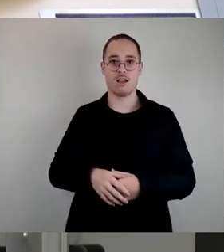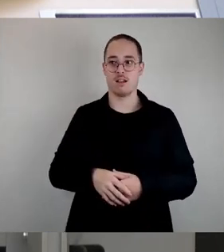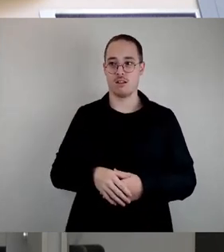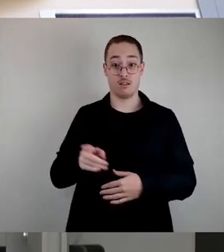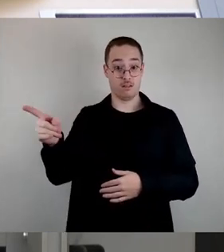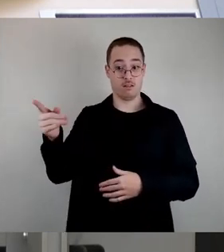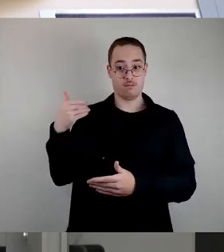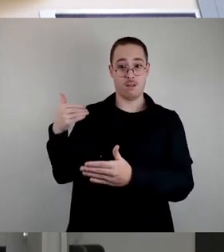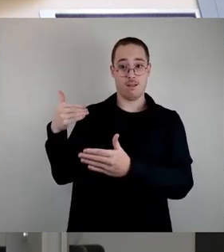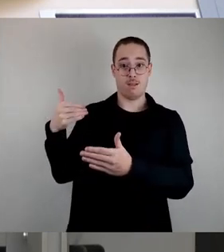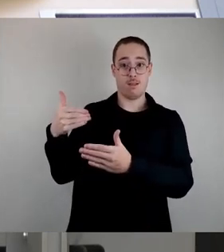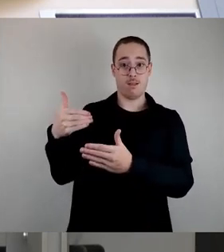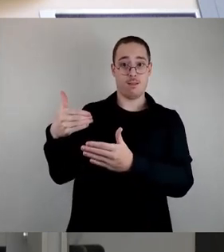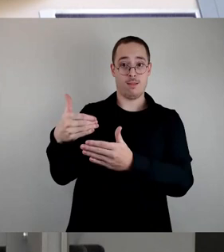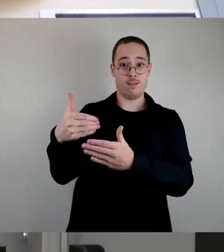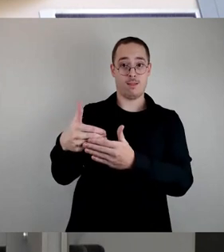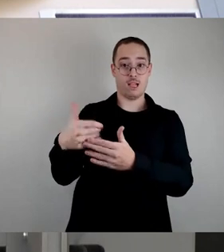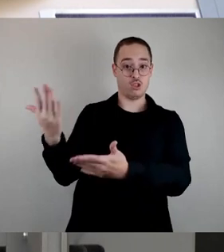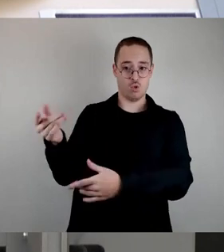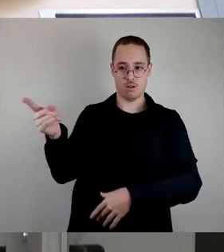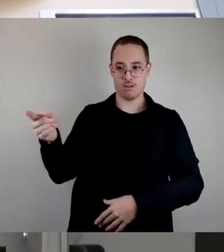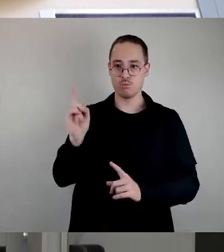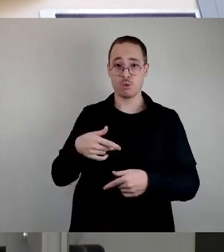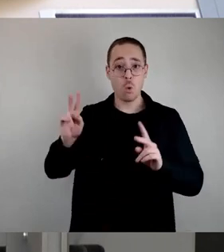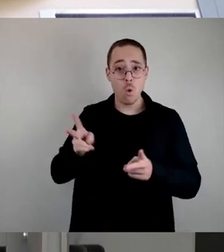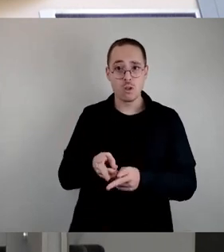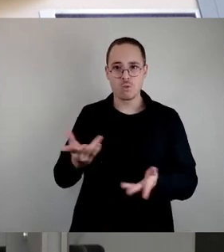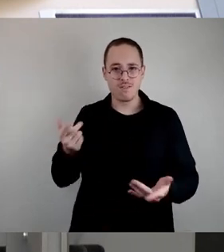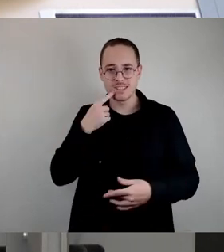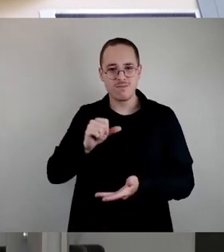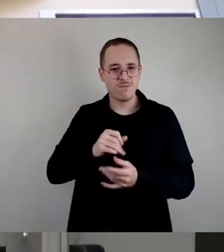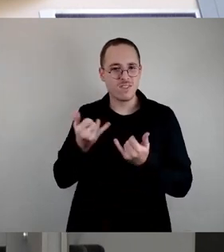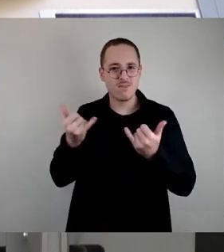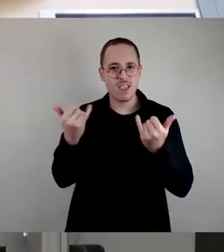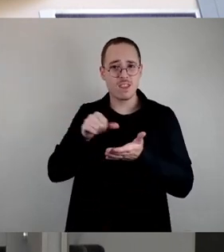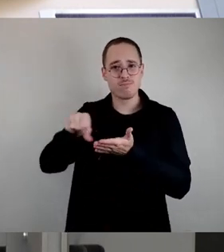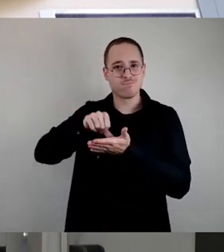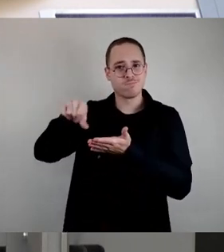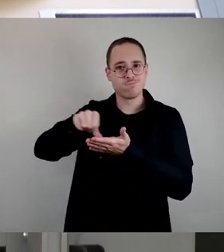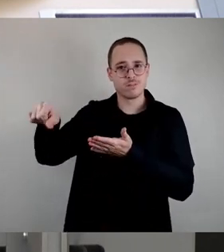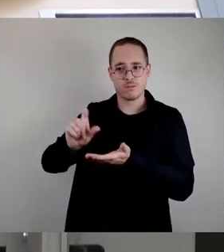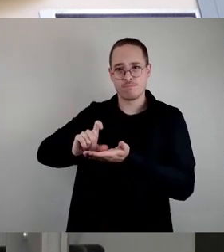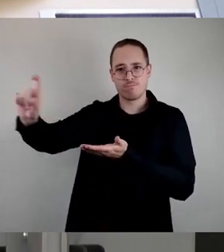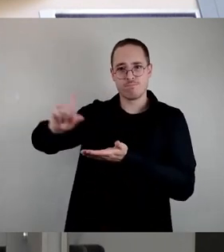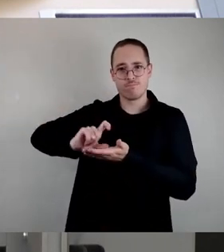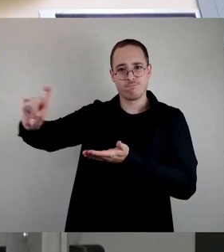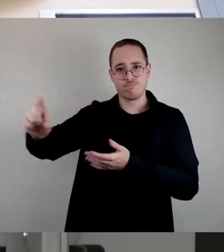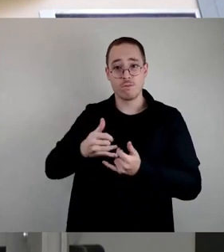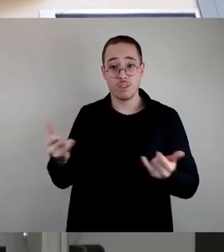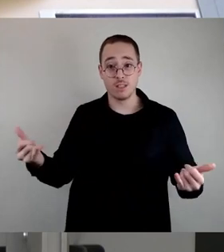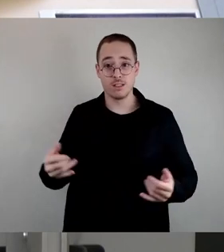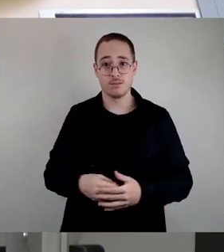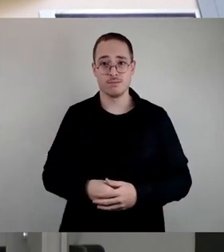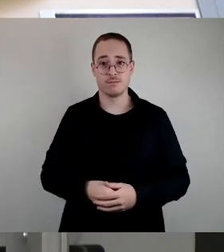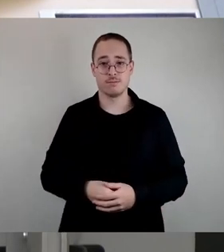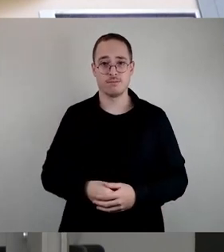sich eigentlich vor, das zu finanzieren? Und in dieser Situation, wo wir wirklich nicht wissen, wie es weitergeht mit